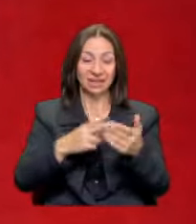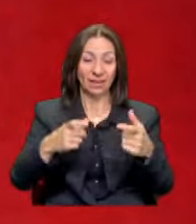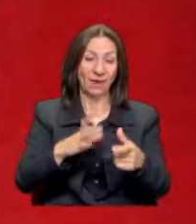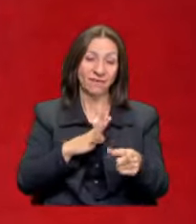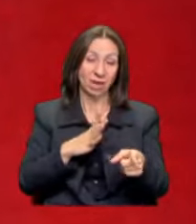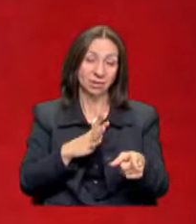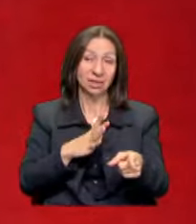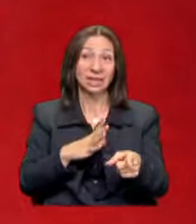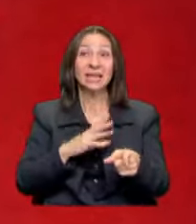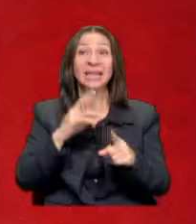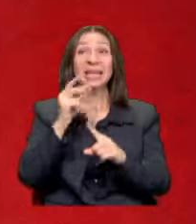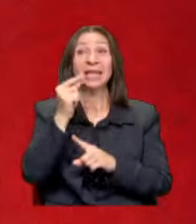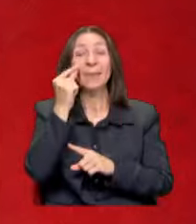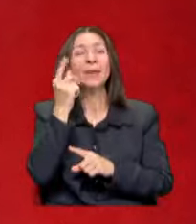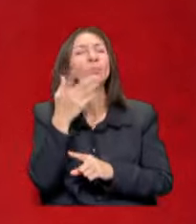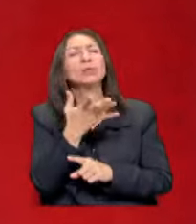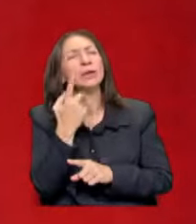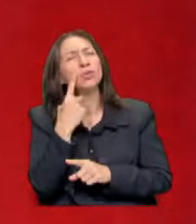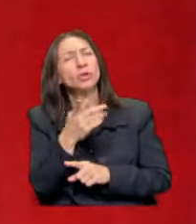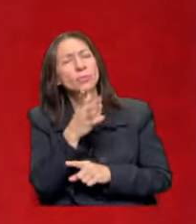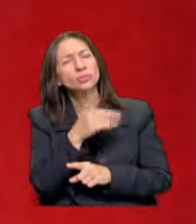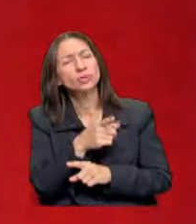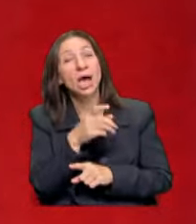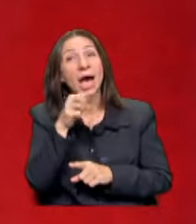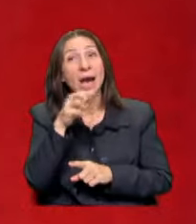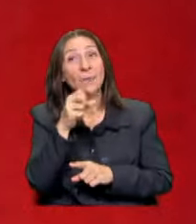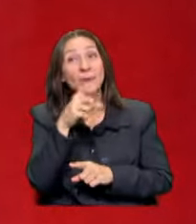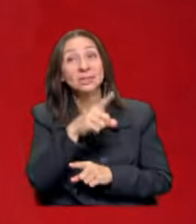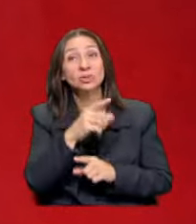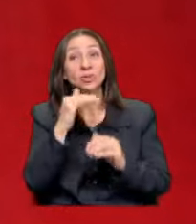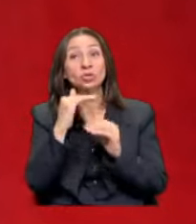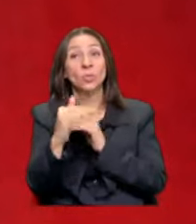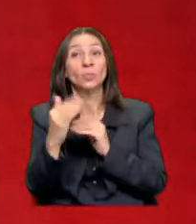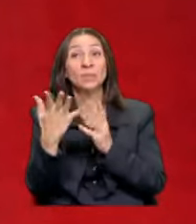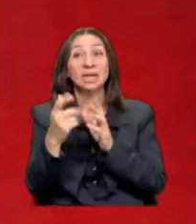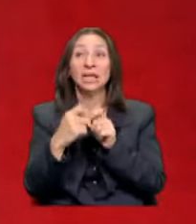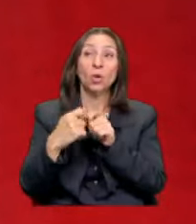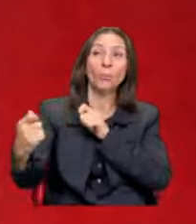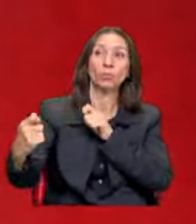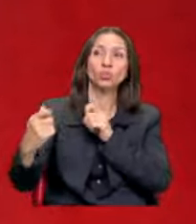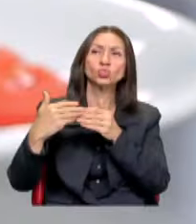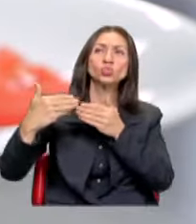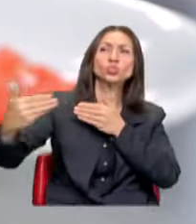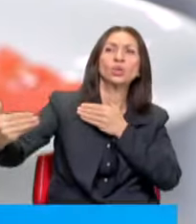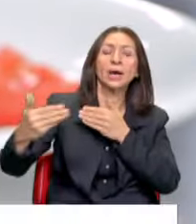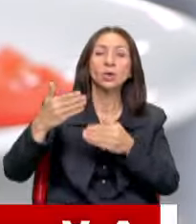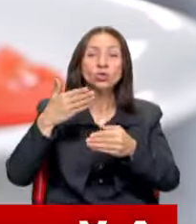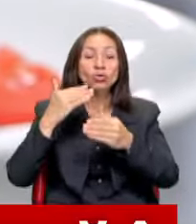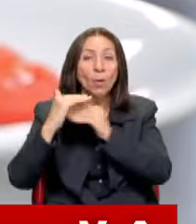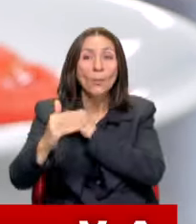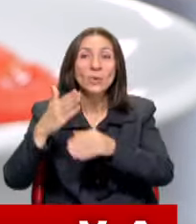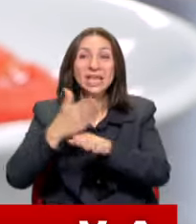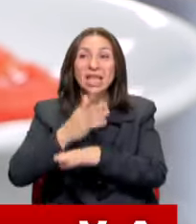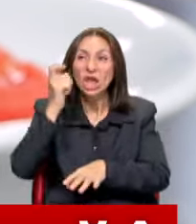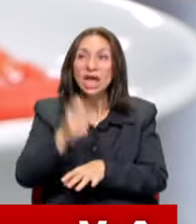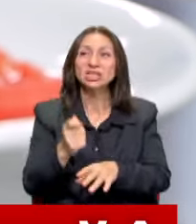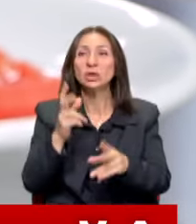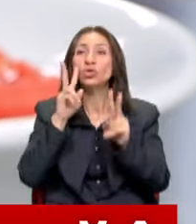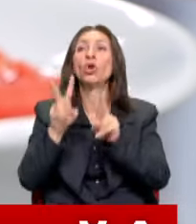dinleyebilmek Bey bu neyin göstergesi biliyor musunuz AK Parti'nin toplumdan ne kadar koptuğunu toplumun gerçeğinden ne kadar